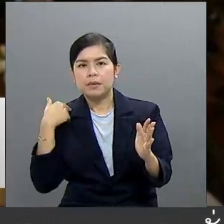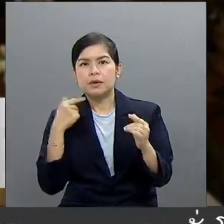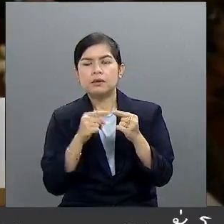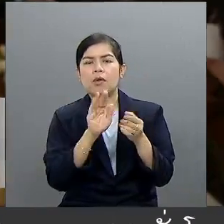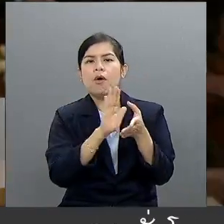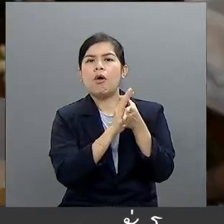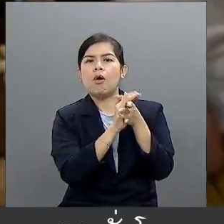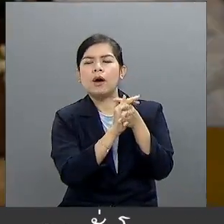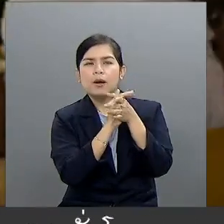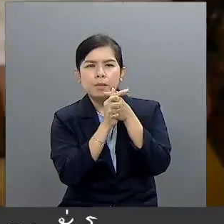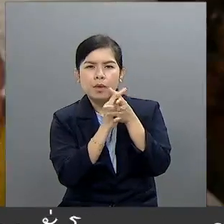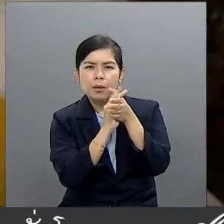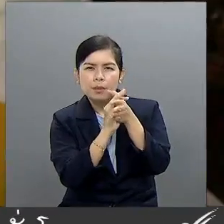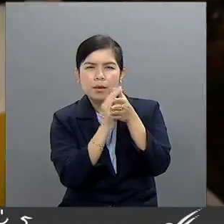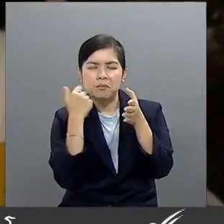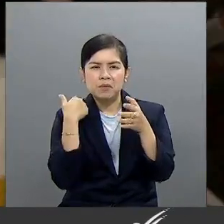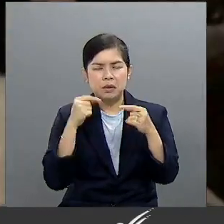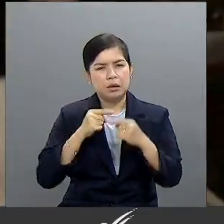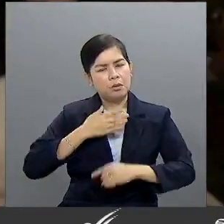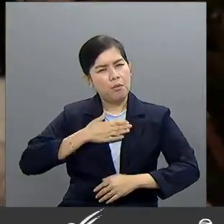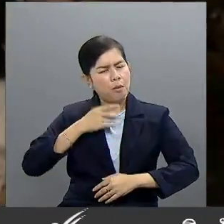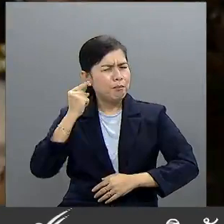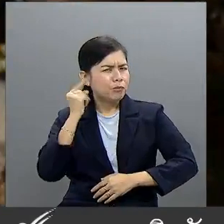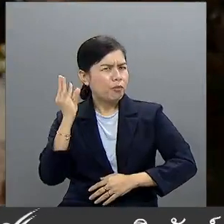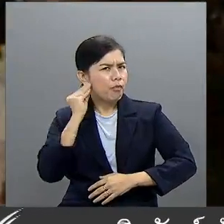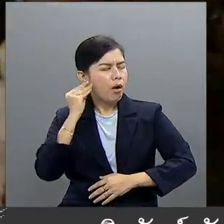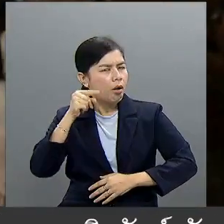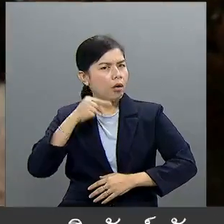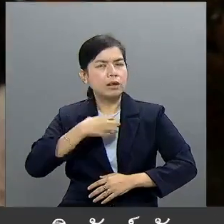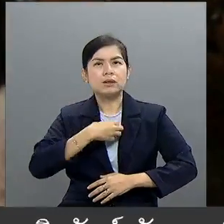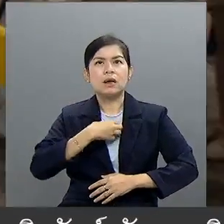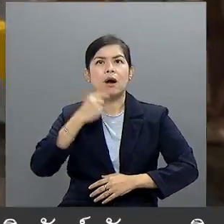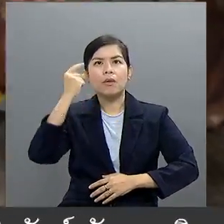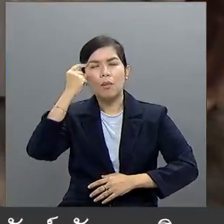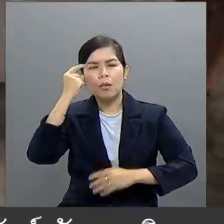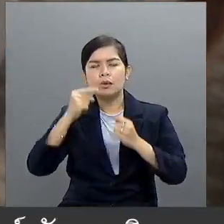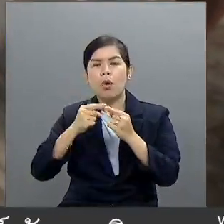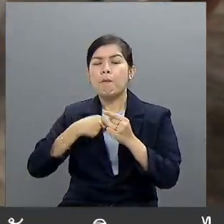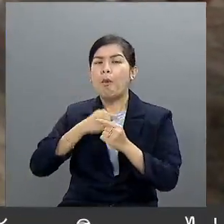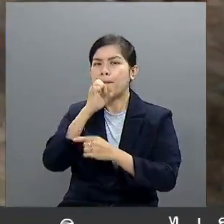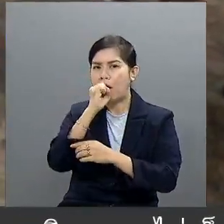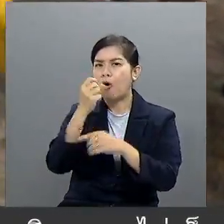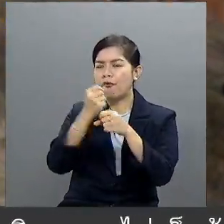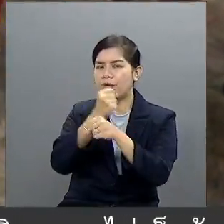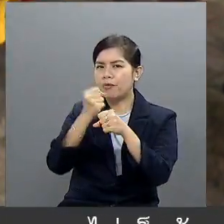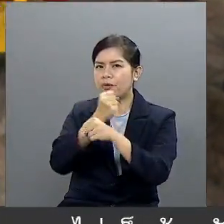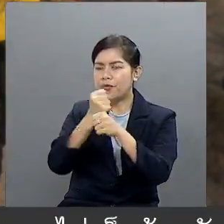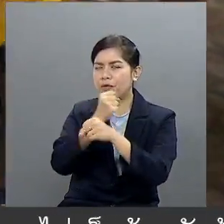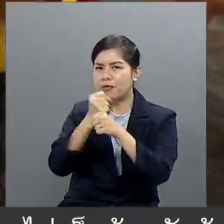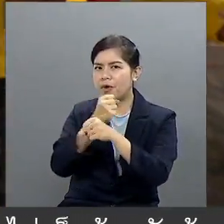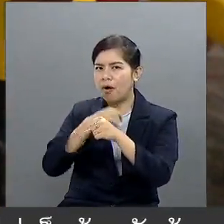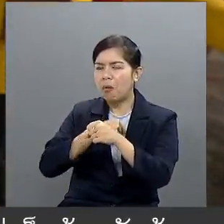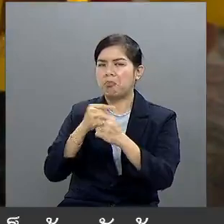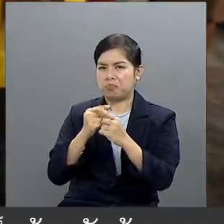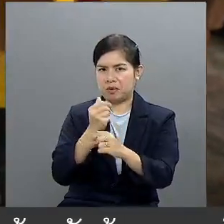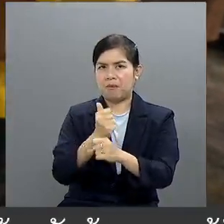ก็มีความอยากไปรู้นะครับก็เลยไปลองหัดลองเอาก็ไม่ยากครับถ้าคนที่